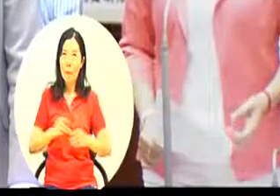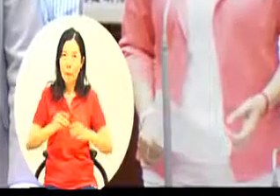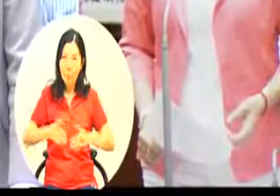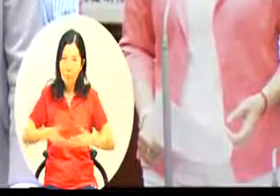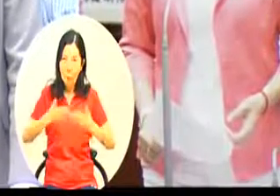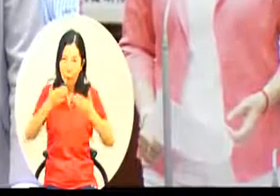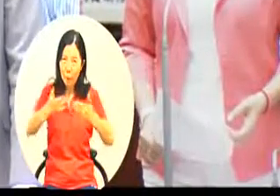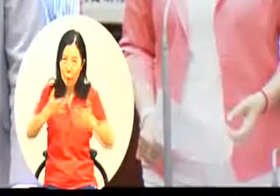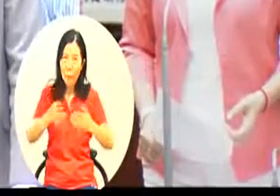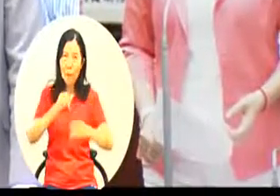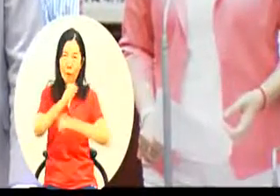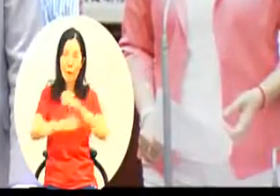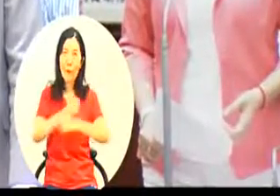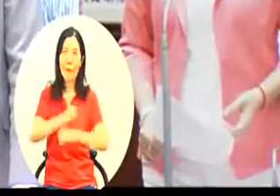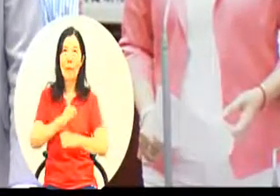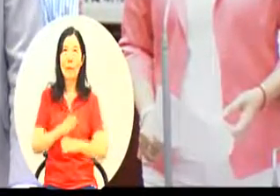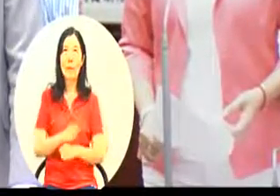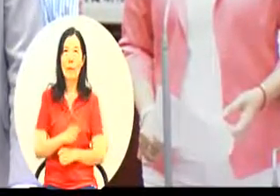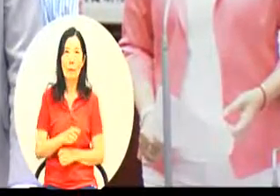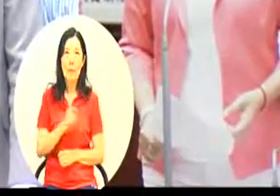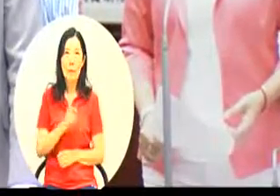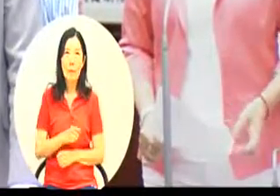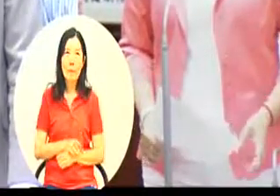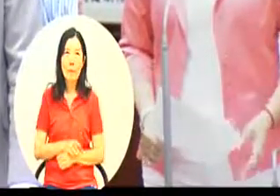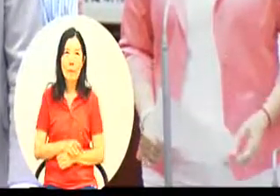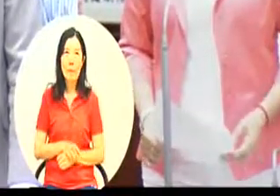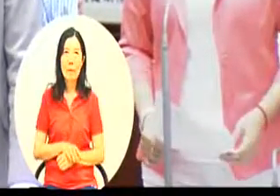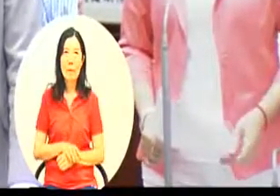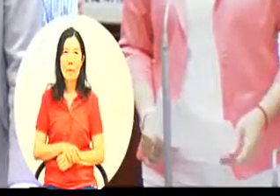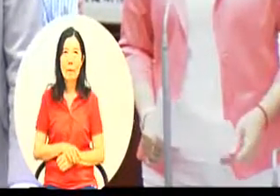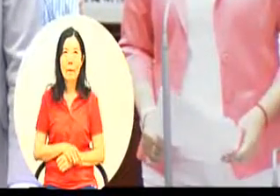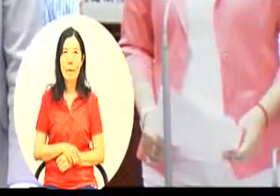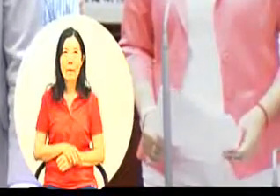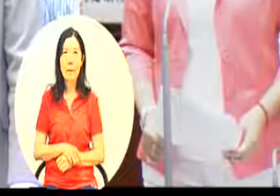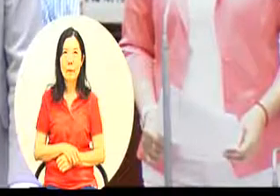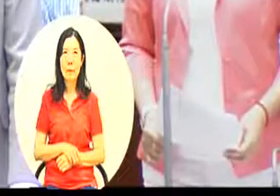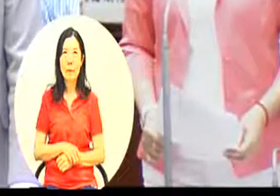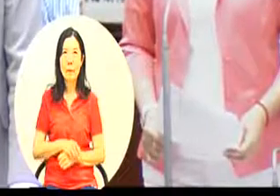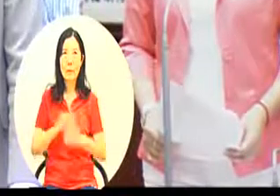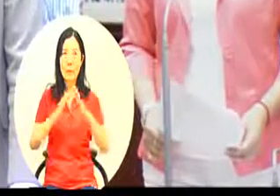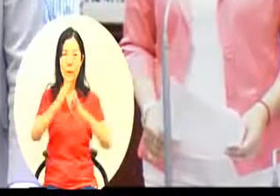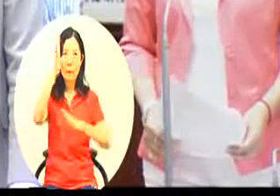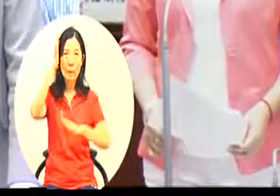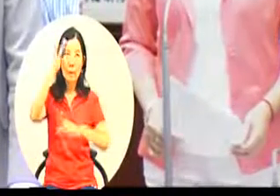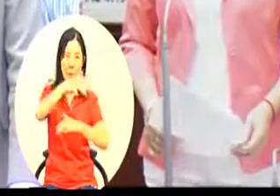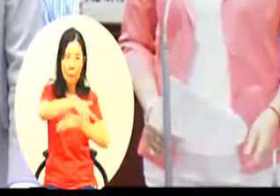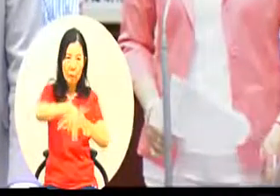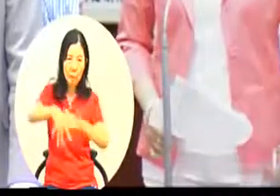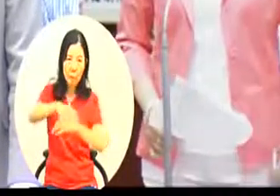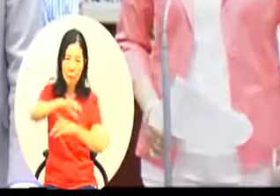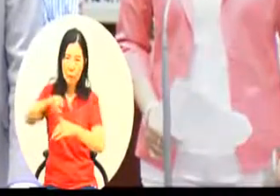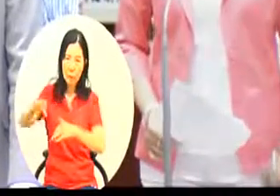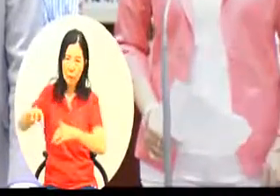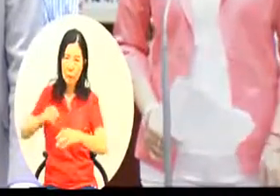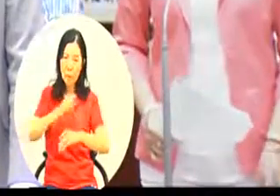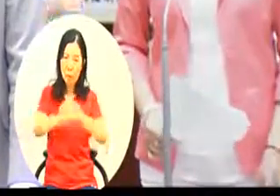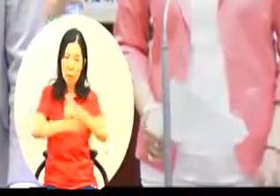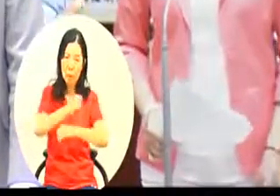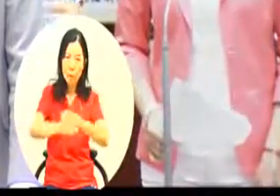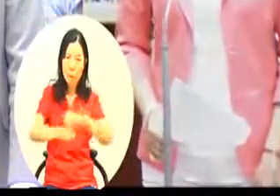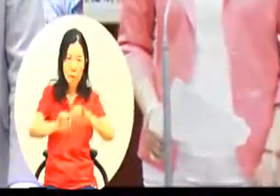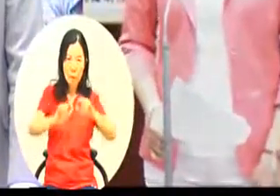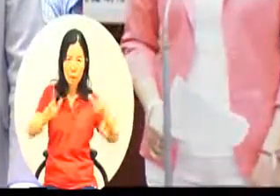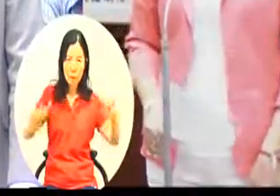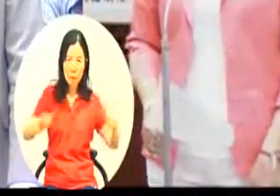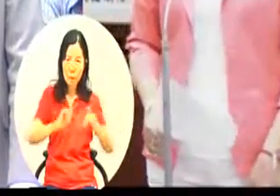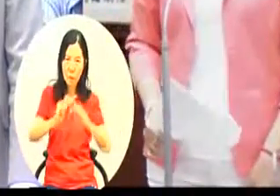可贵的一个活动。 我们会在我们这个，因为市府各个区域的活动都有各个不同的色